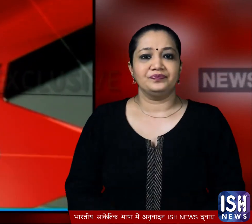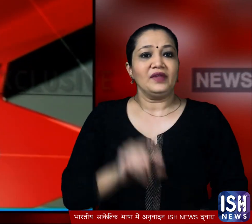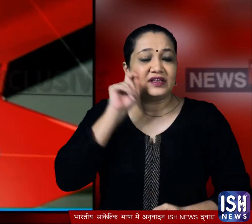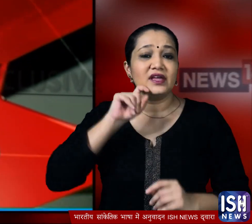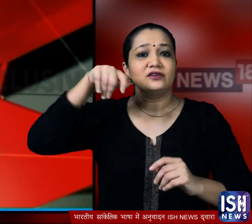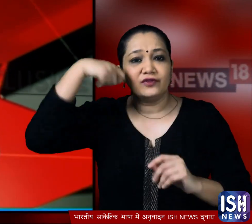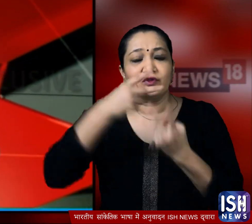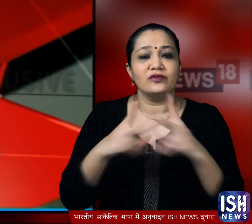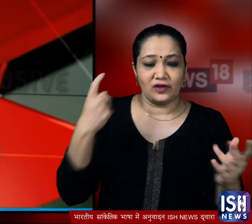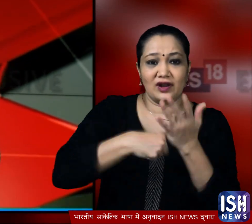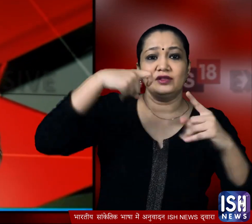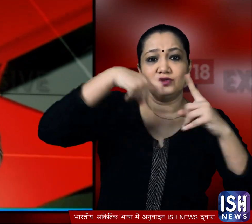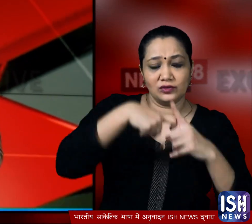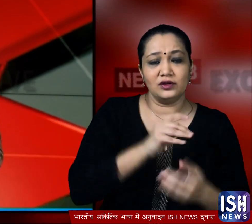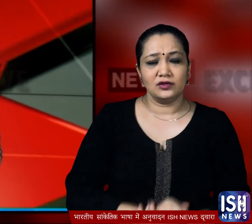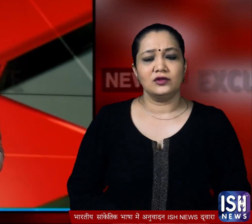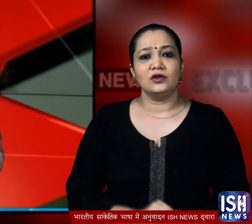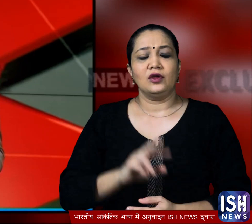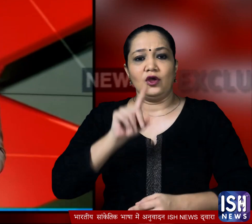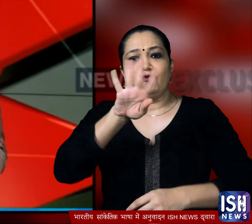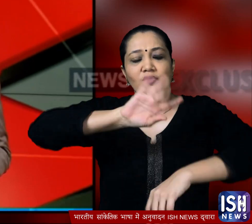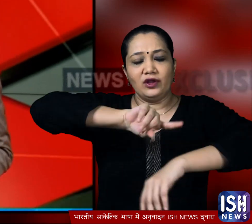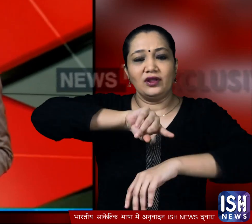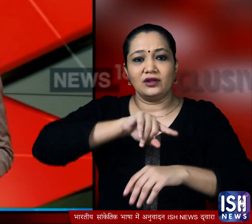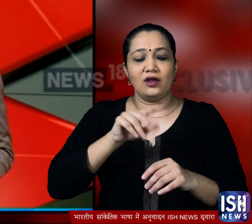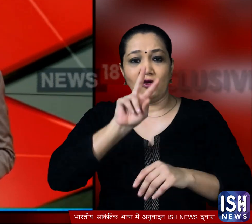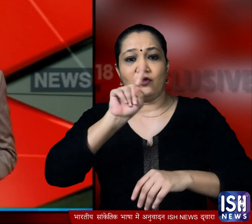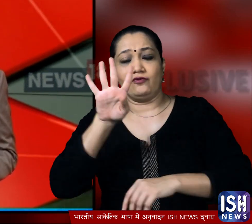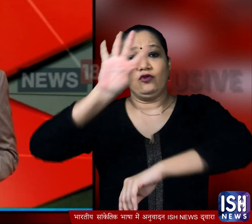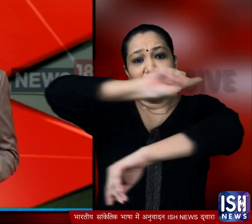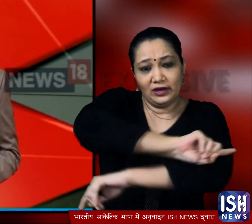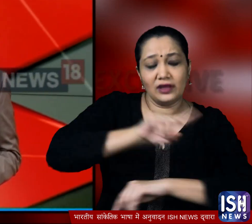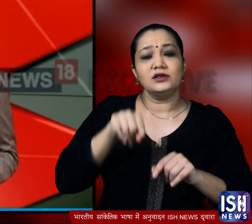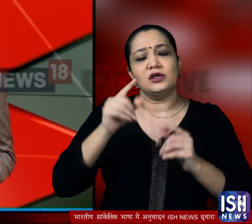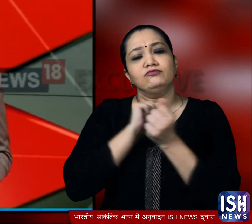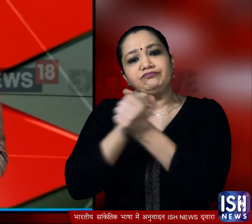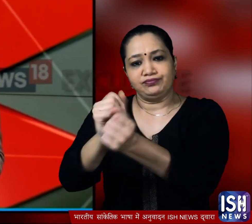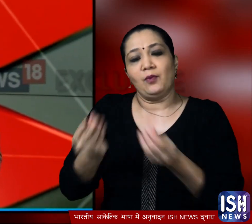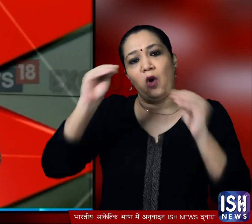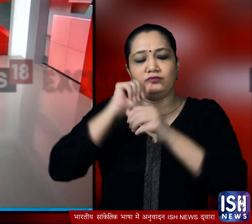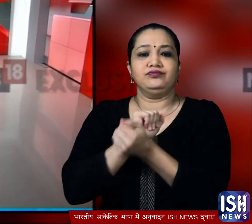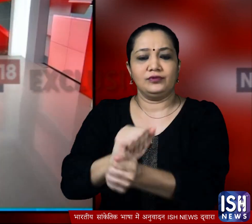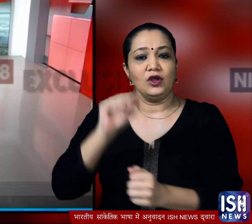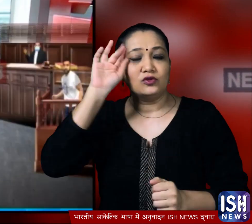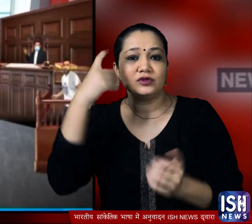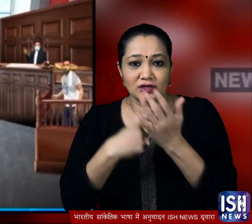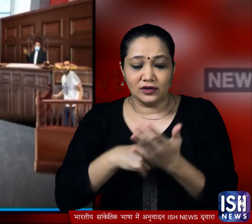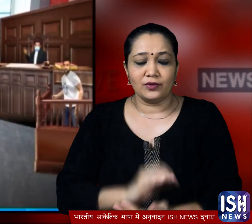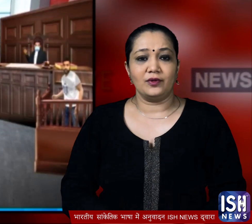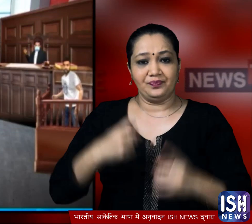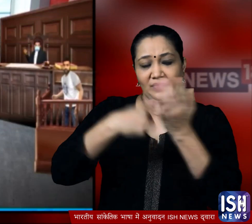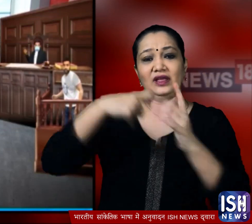फिल्में बनाने के आरोप में गिरफ्तार राज कुंद्रा को 14 दिन की न्यायिक हिरासत में भेज दिया गया। न्यूज 18 के पारस दामा की रिपोर्ट है कि आरोपी राज कुंद्रा